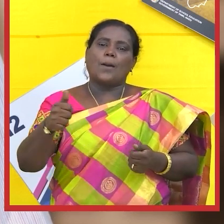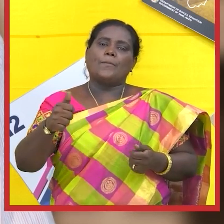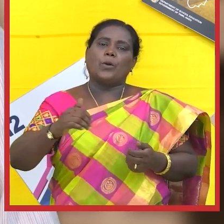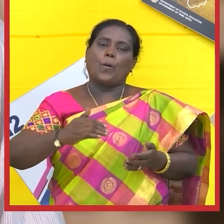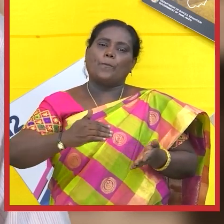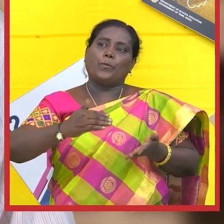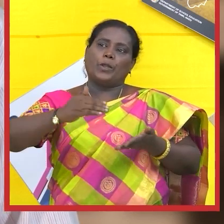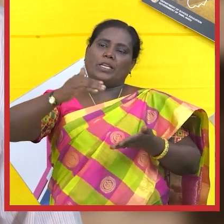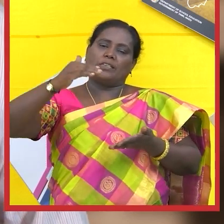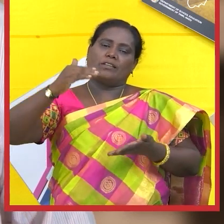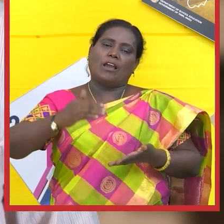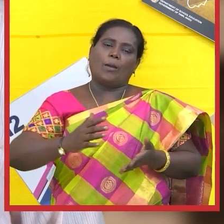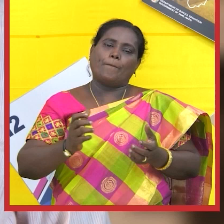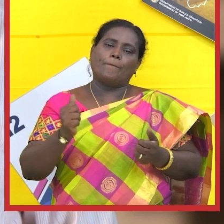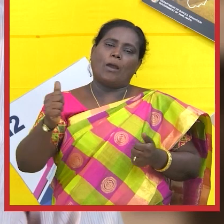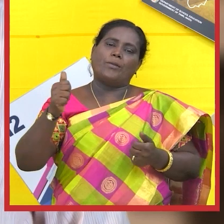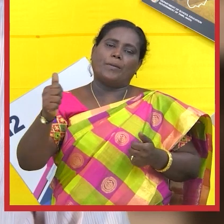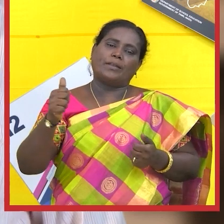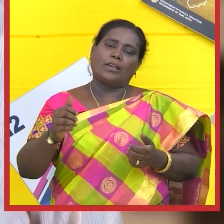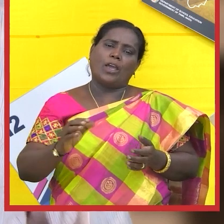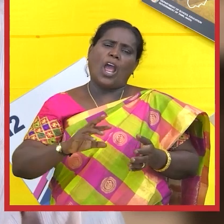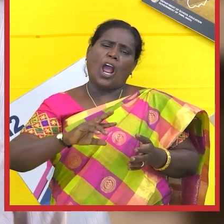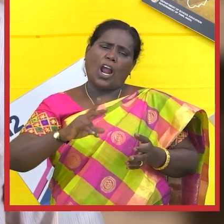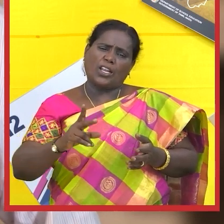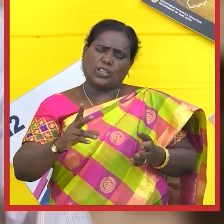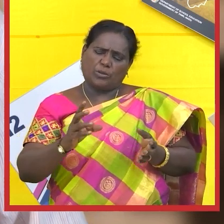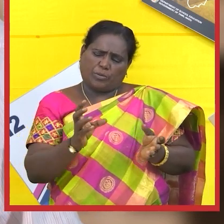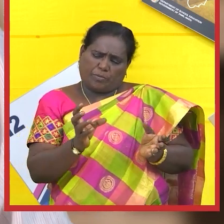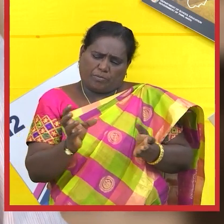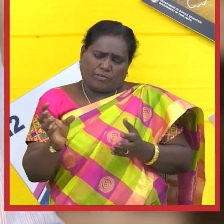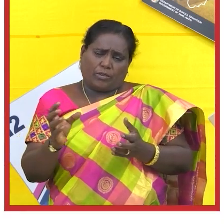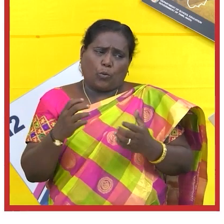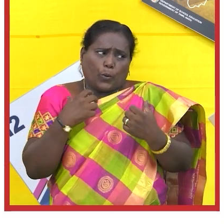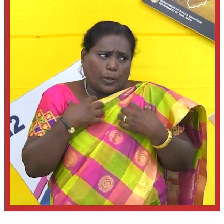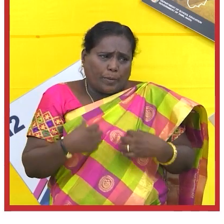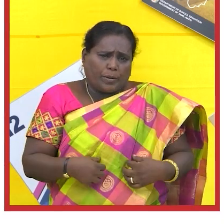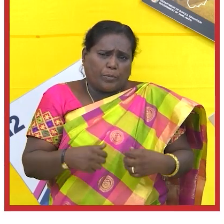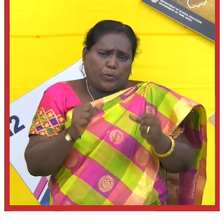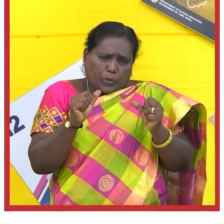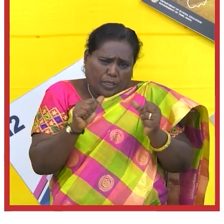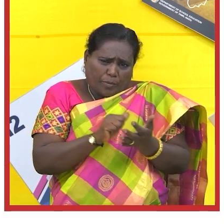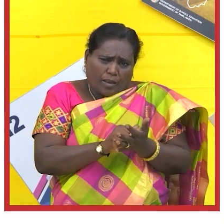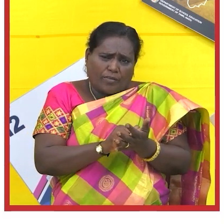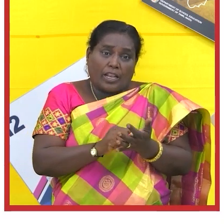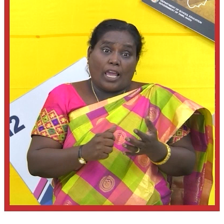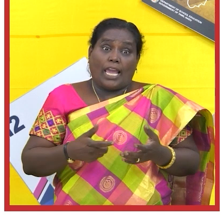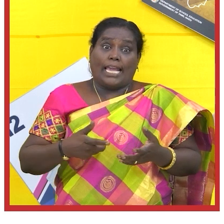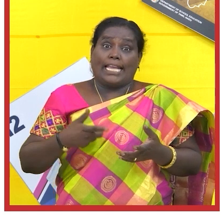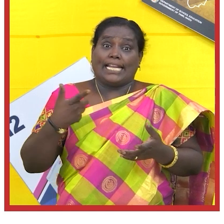முன்னேற்றத்திற்காக பாடுபட்ட அடுத்த ஒரு முக்கியமான தலைவர், ஒடுக்கப்பட்டவர்களுடைய முக்கியமான தலைவர் இரட்டைமலை